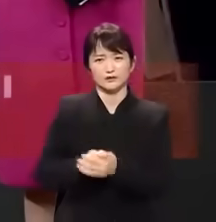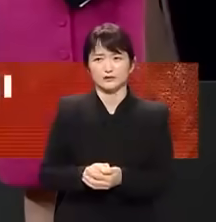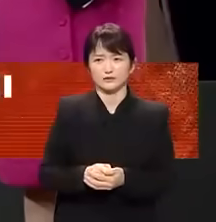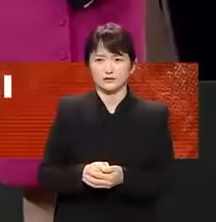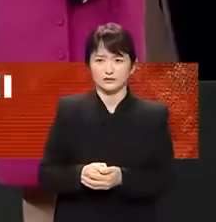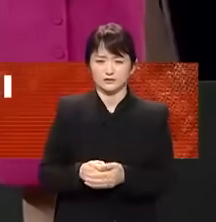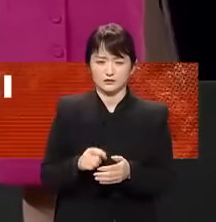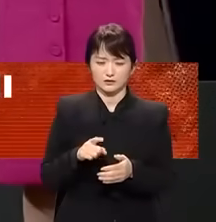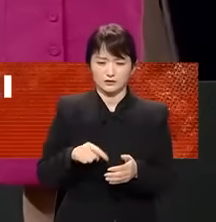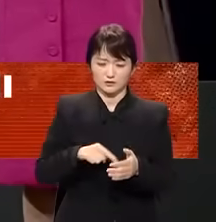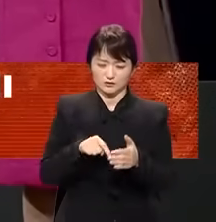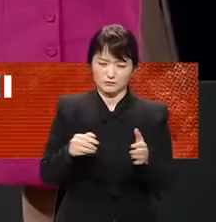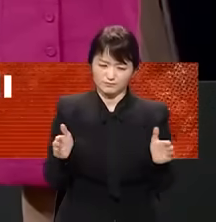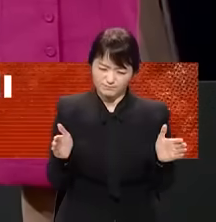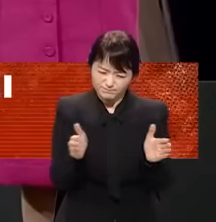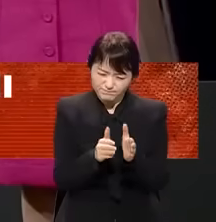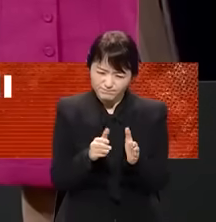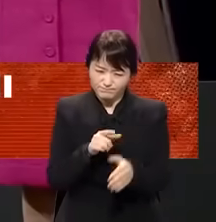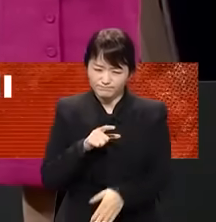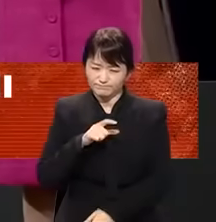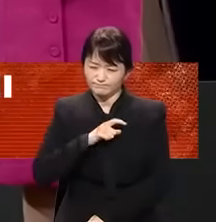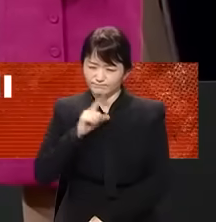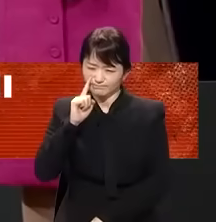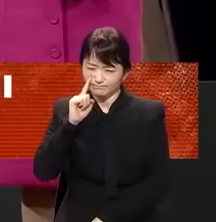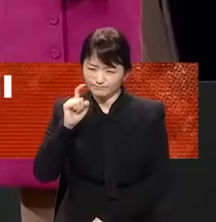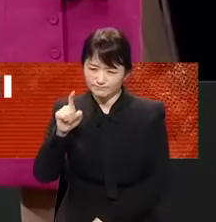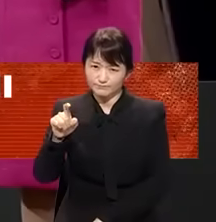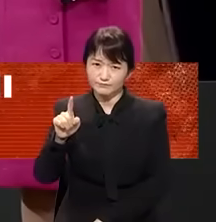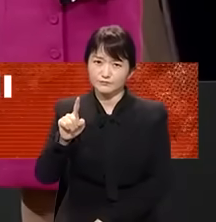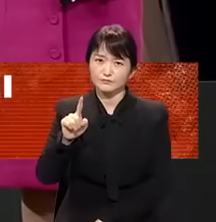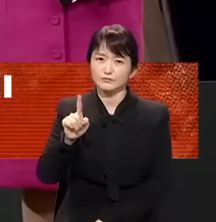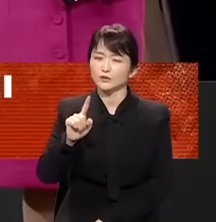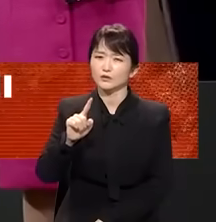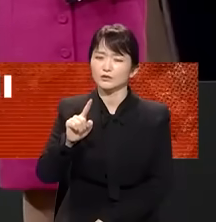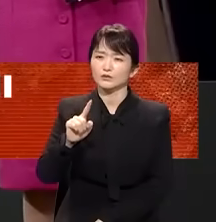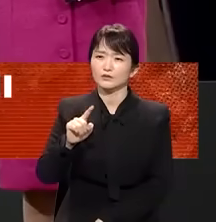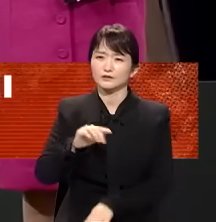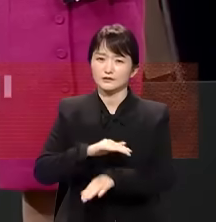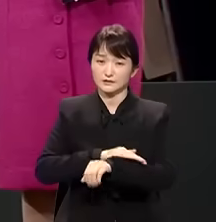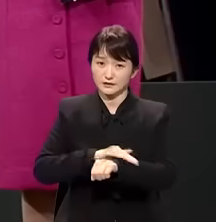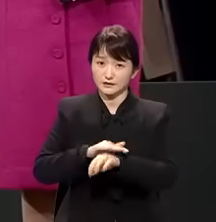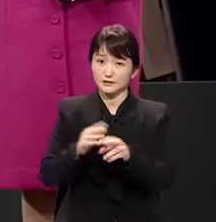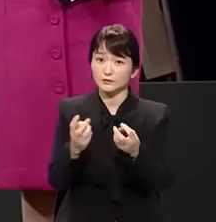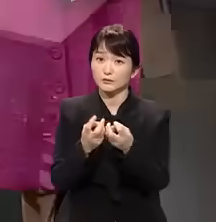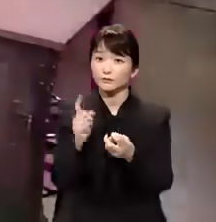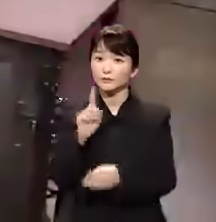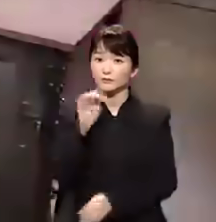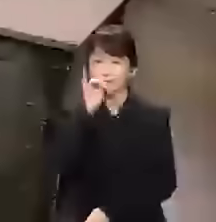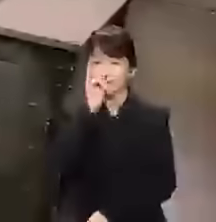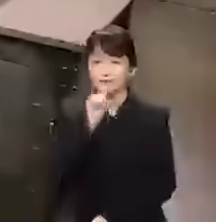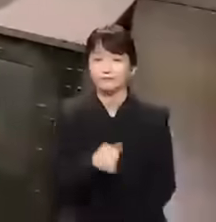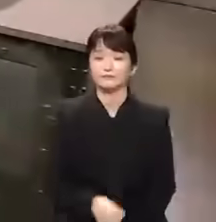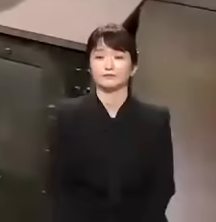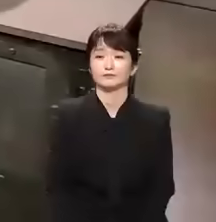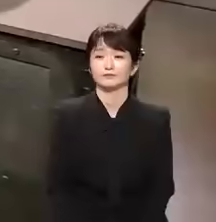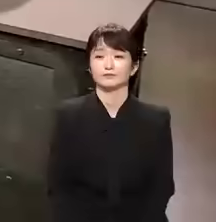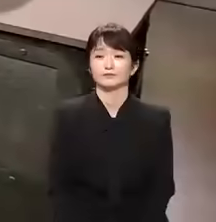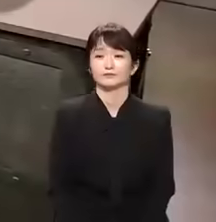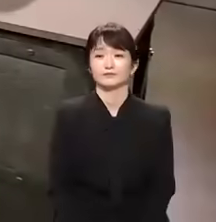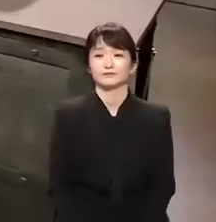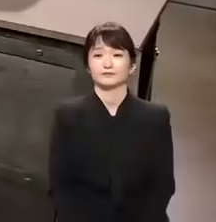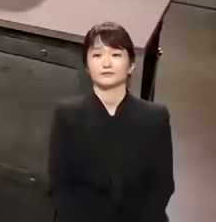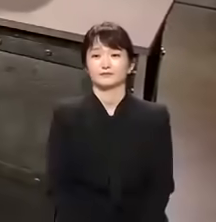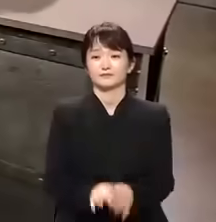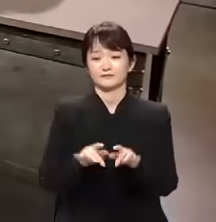아니냐 이런 오해를 사지 않으면서도 잘 풀어나갈 수 있는 방법 있을까요 자 뭐